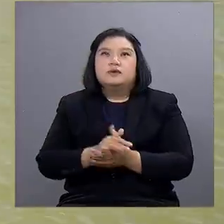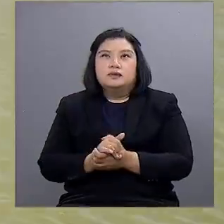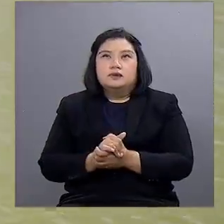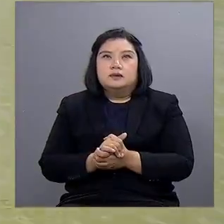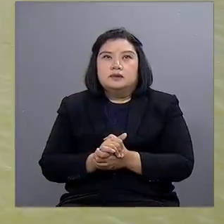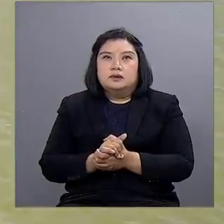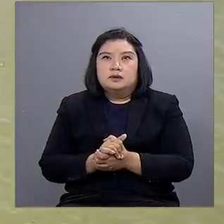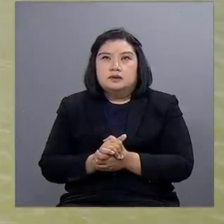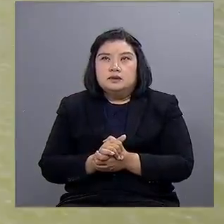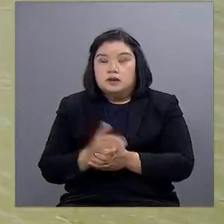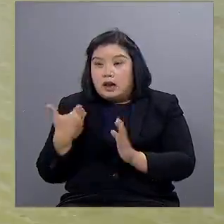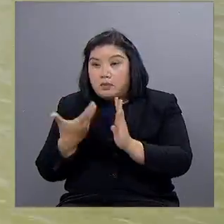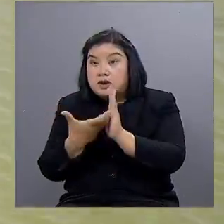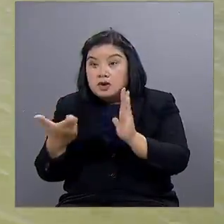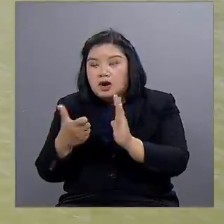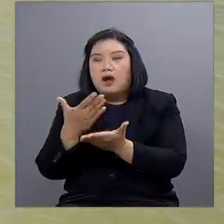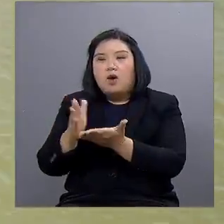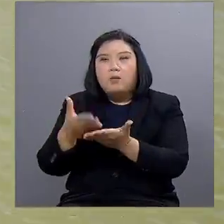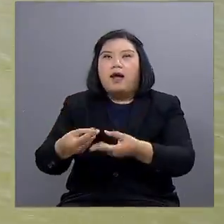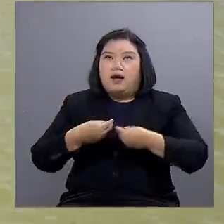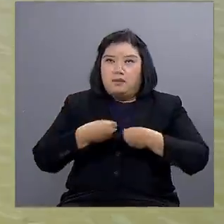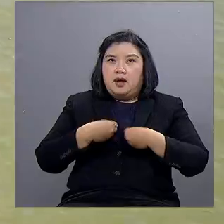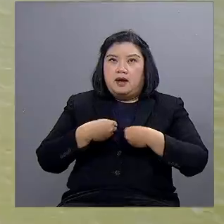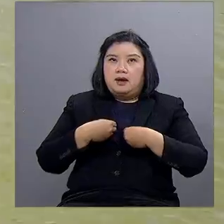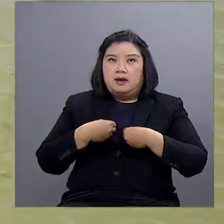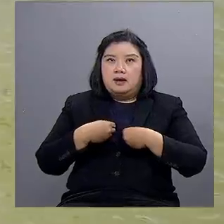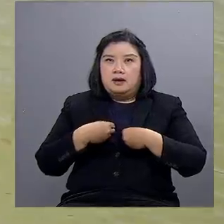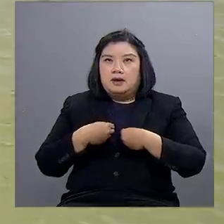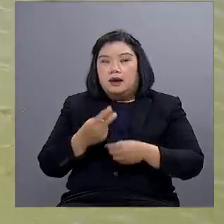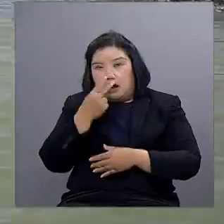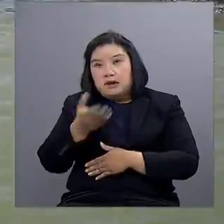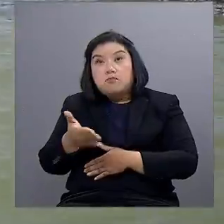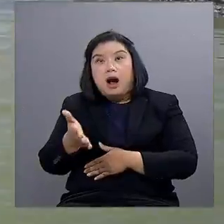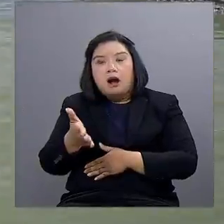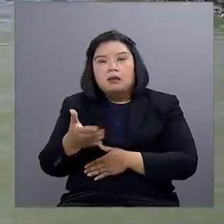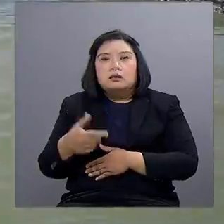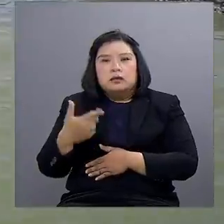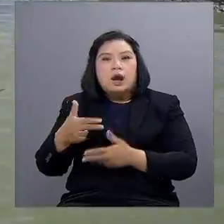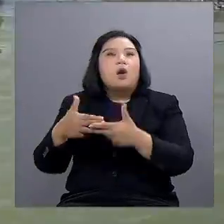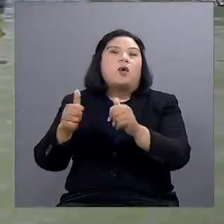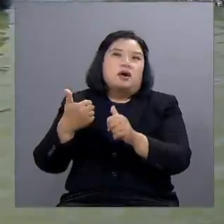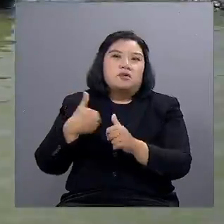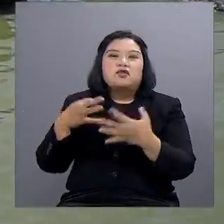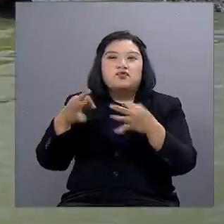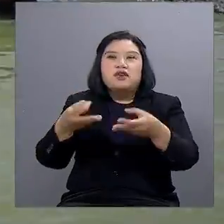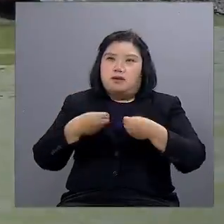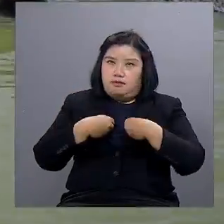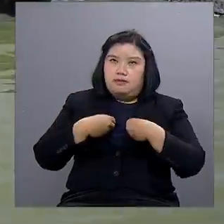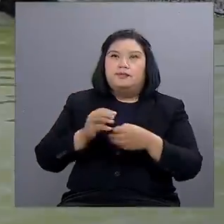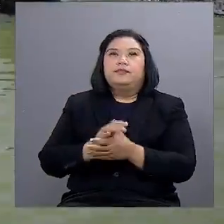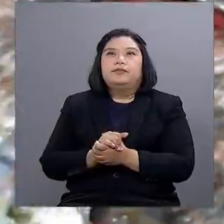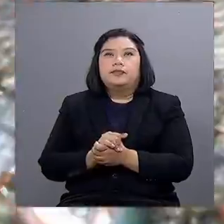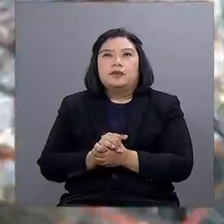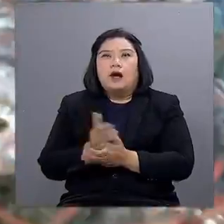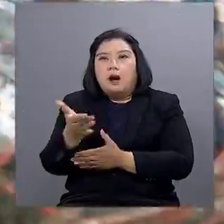แบ่งให้เองอาจจะเหลือก้นบ่อเงี้ยครับเดี๋ยวเขาให้เลย พี่หาไปขายพี่หาไปกินคะ ป้าวันนี้เขาเลี้ยงไว้กินกันนี่แหละ